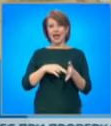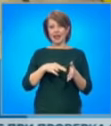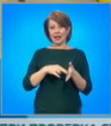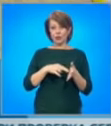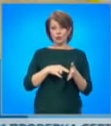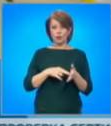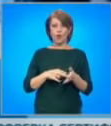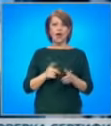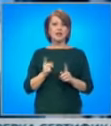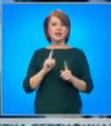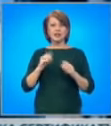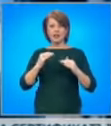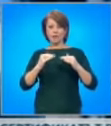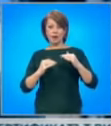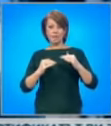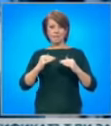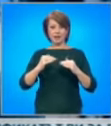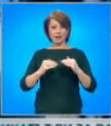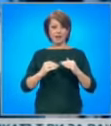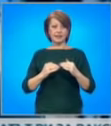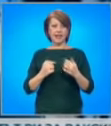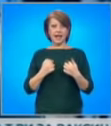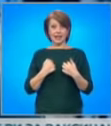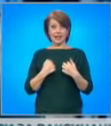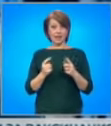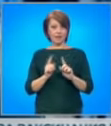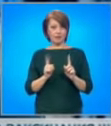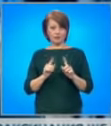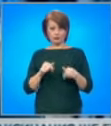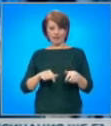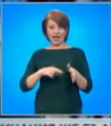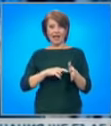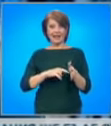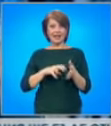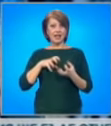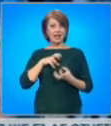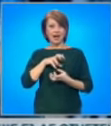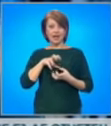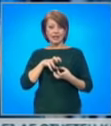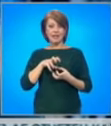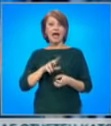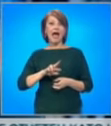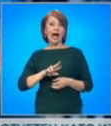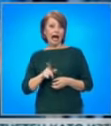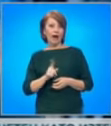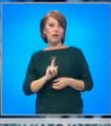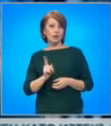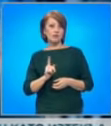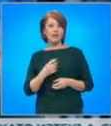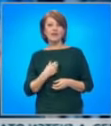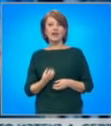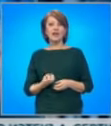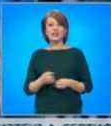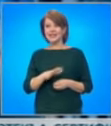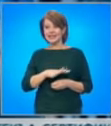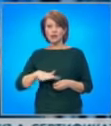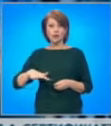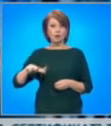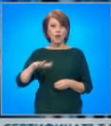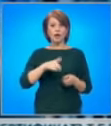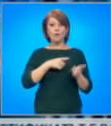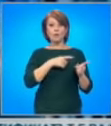всъщност да няма дисбалансите. Ние нямаше да бъдем в тази енергийна криза в момента, ако не бяхме в състояние прокуратурата и